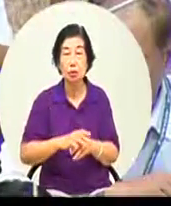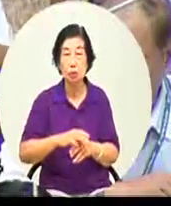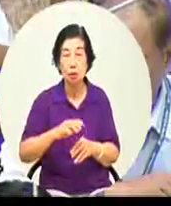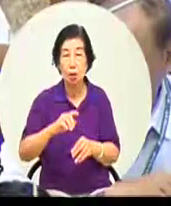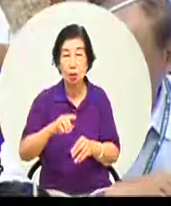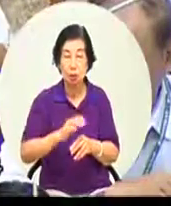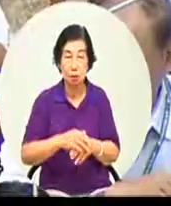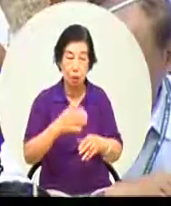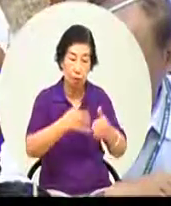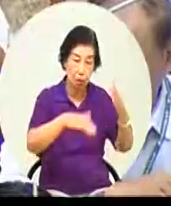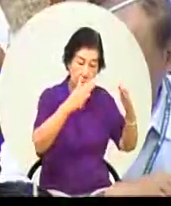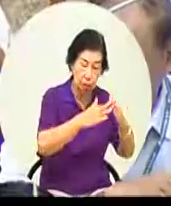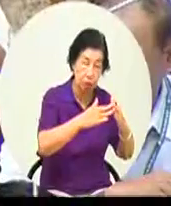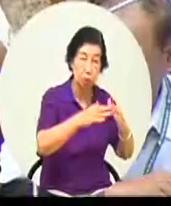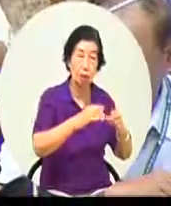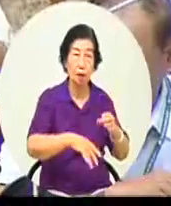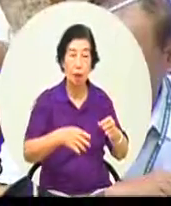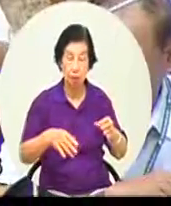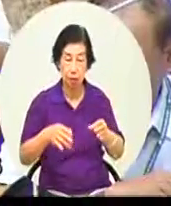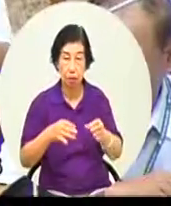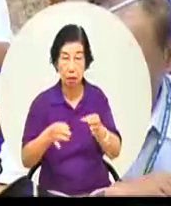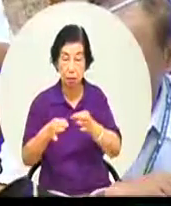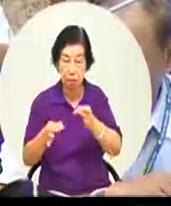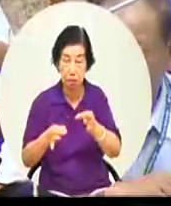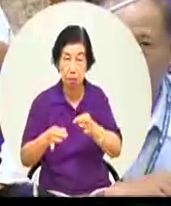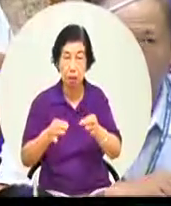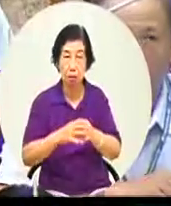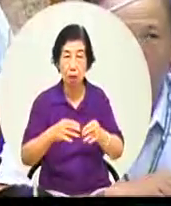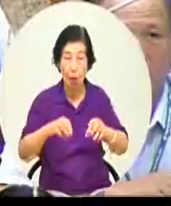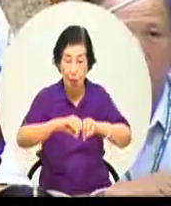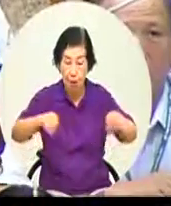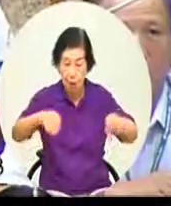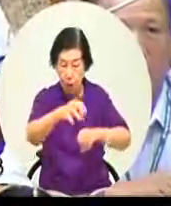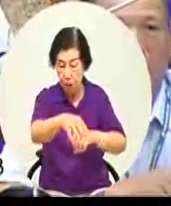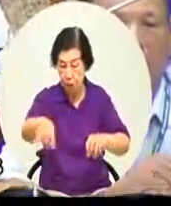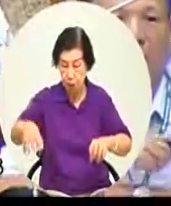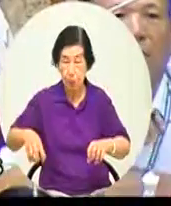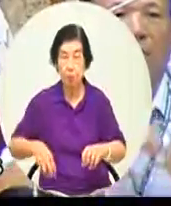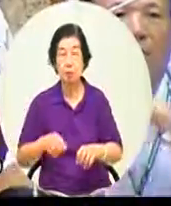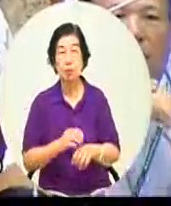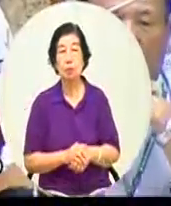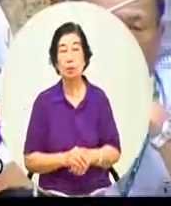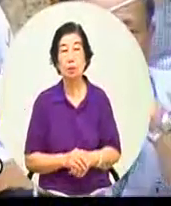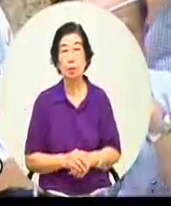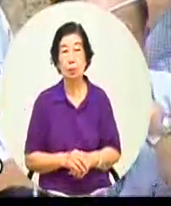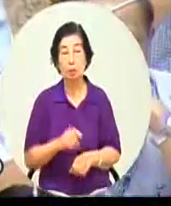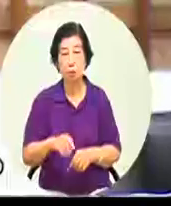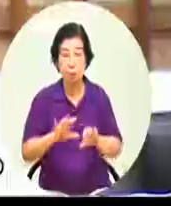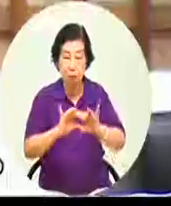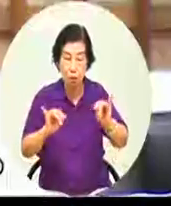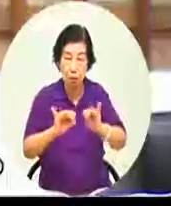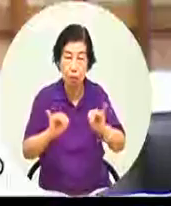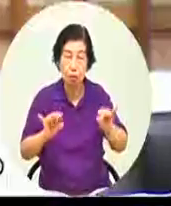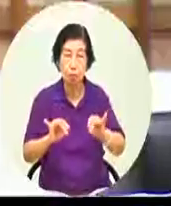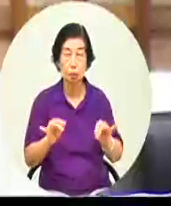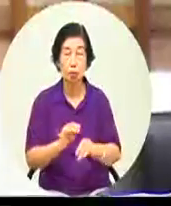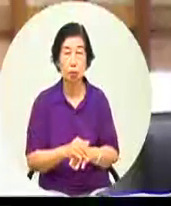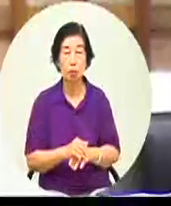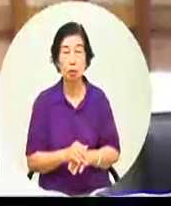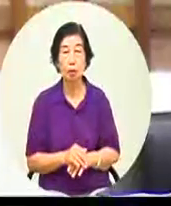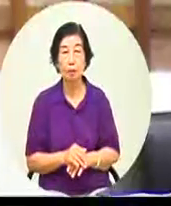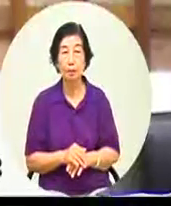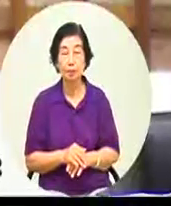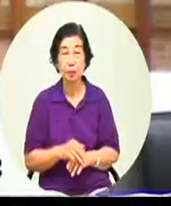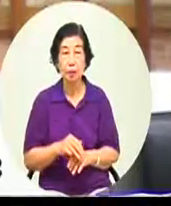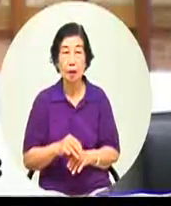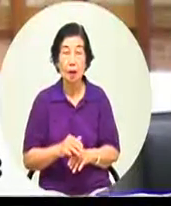那这些变更都叫成商业区跟其他使用分区之后， 这也就是我在质疑的，我们现在 这个土地的一个 那现 一个标